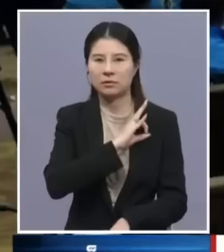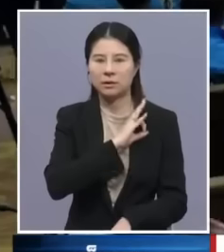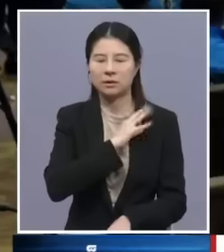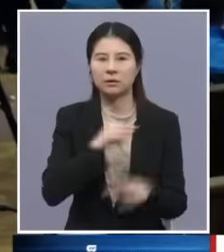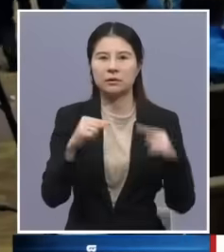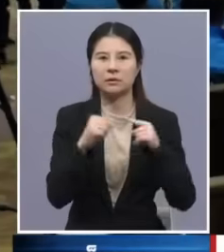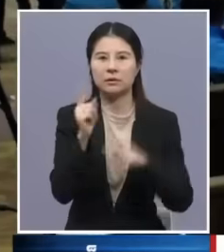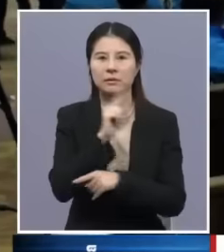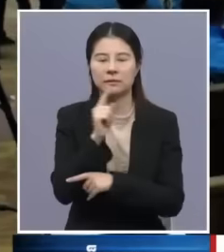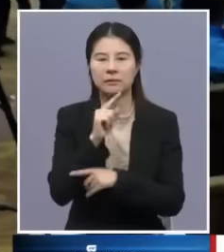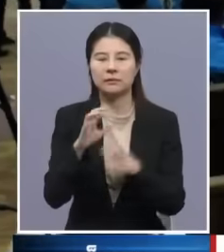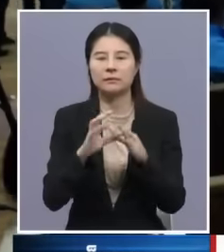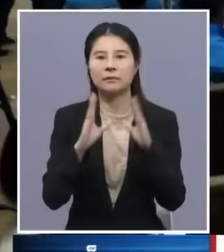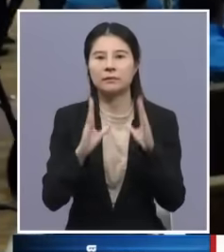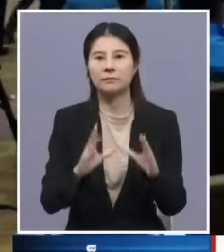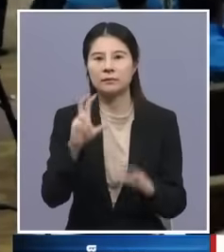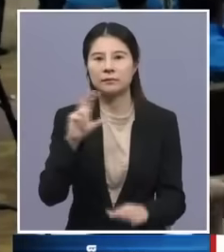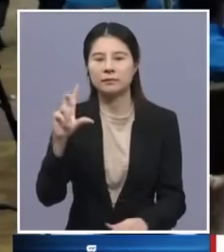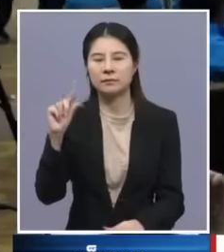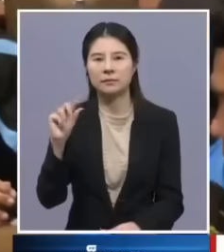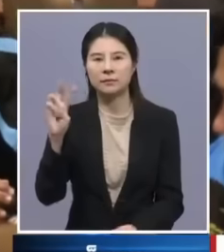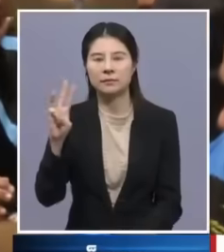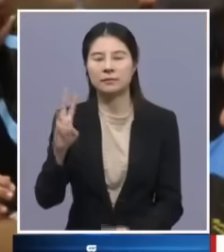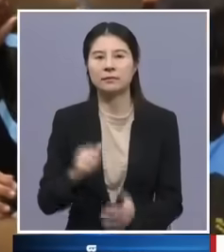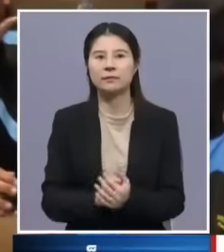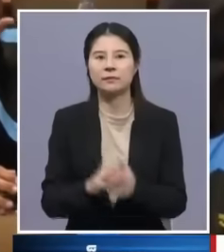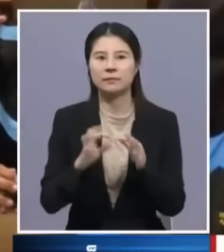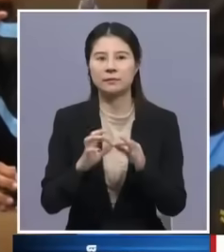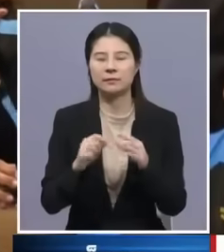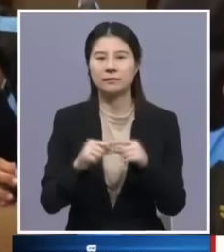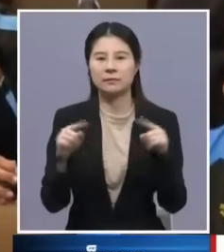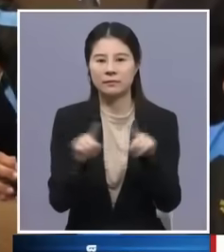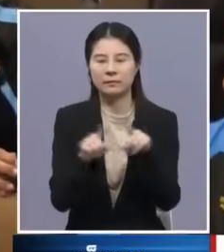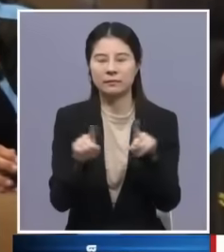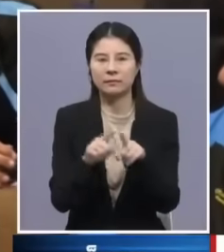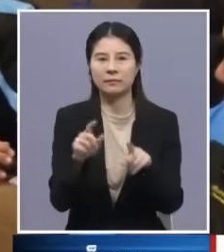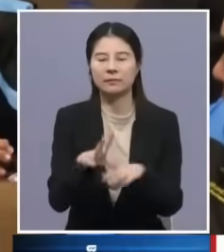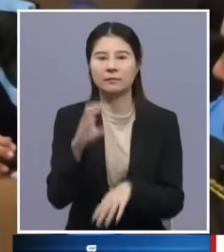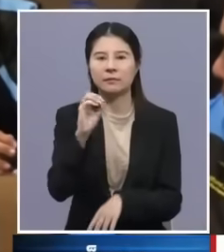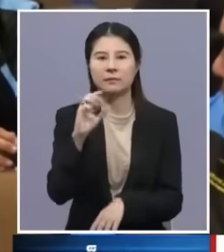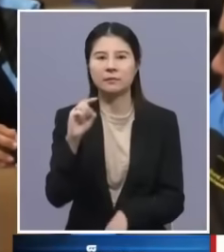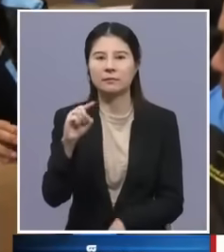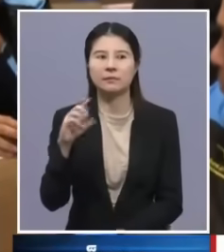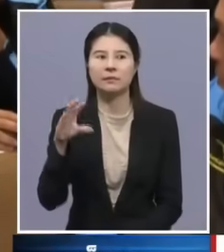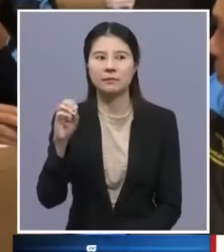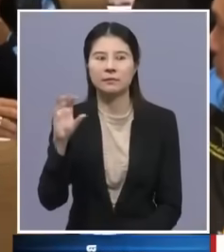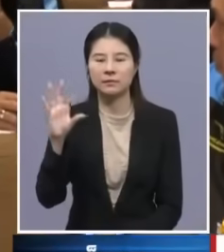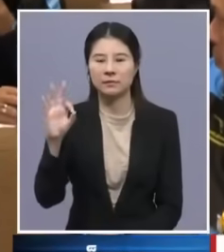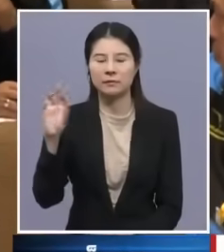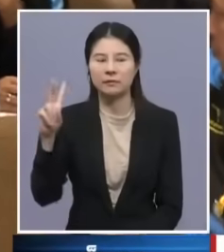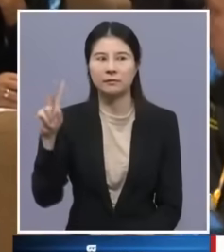ส่วนสมาชิกพรรคอีก326คนเนี่ยนะคะจะมีค่าเท่ากับคนเนี่ยแค่ร้อยละ 0.092 เท่านั้นเอ